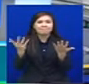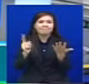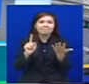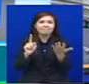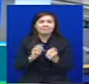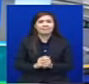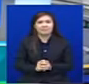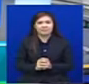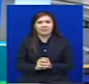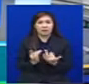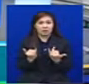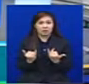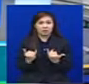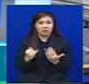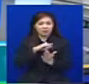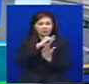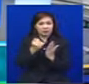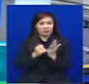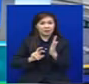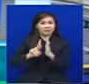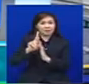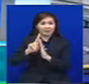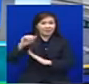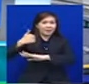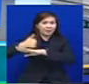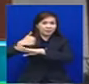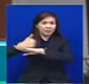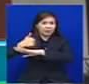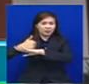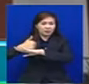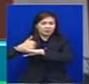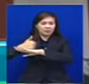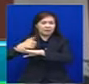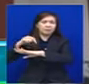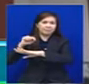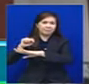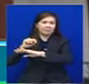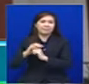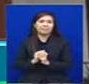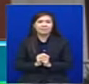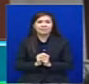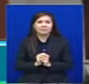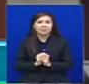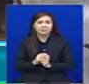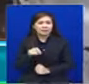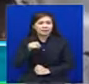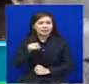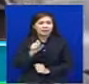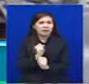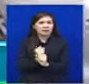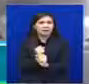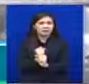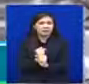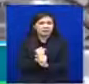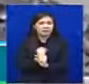ในเบื้องต้นนะครับตอนนี้ทางจังหวัดเชียงรายโดยท่านผู้ว่าราชการจังหวัดเชียงรายนะครับท่านบุญส่งเตชะมณีสถิตนะครับได้สั่งการให้ทางปภ.